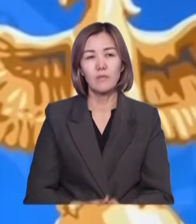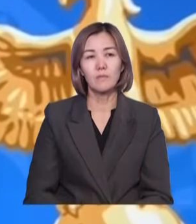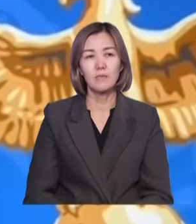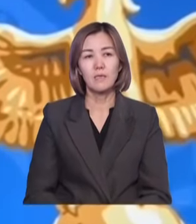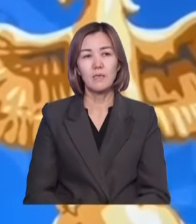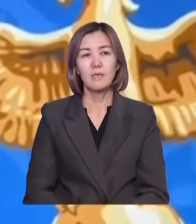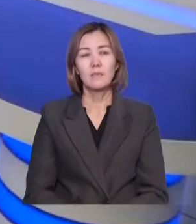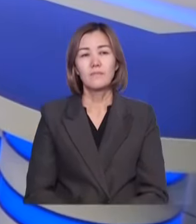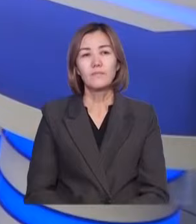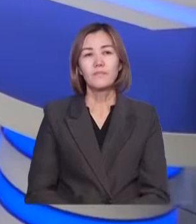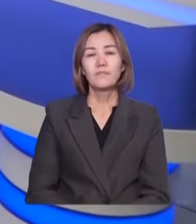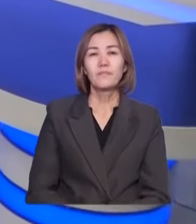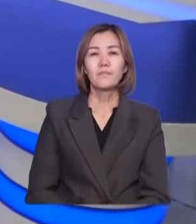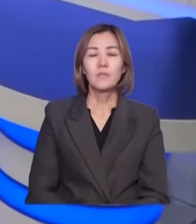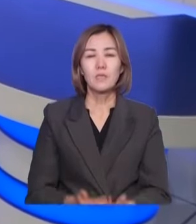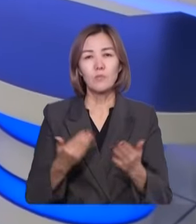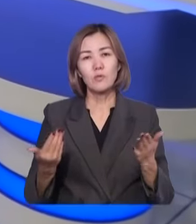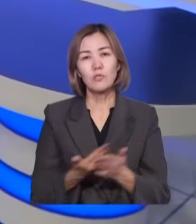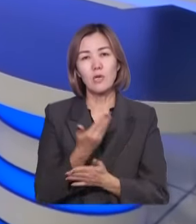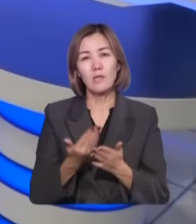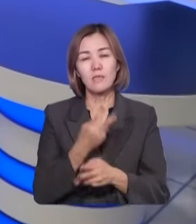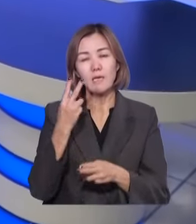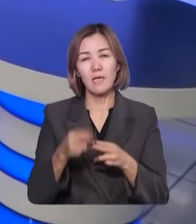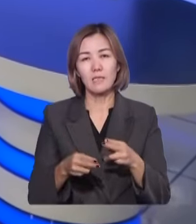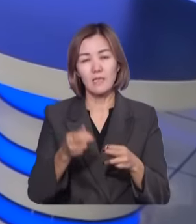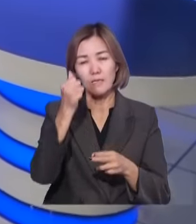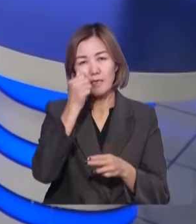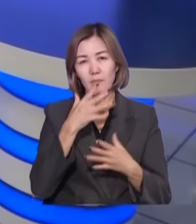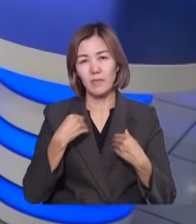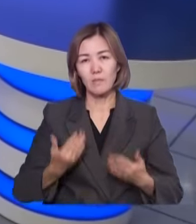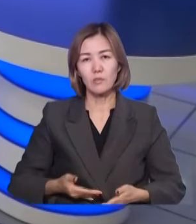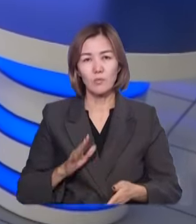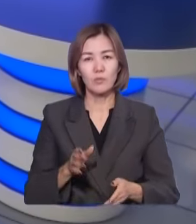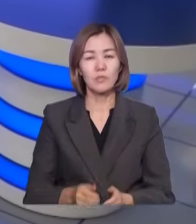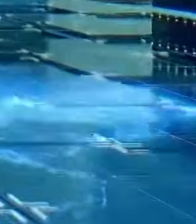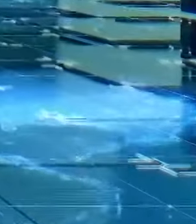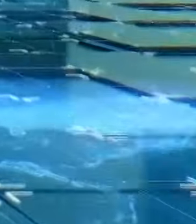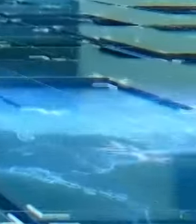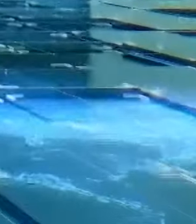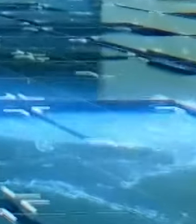Әзірге айтарымыз осы, аман сау болыңыздар.